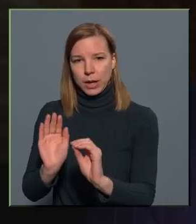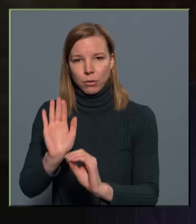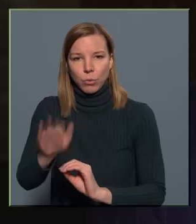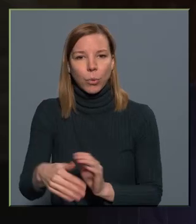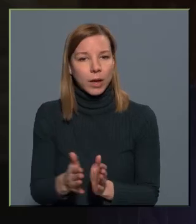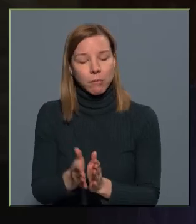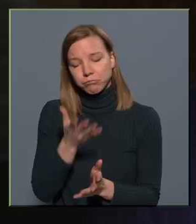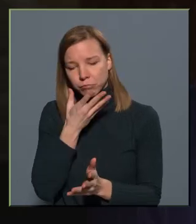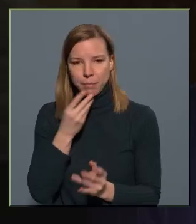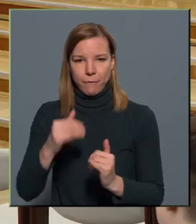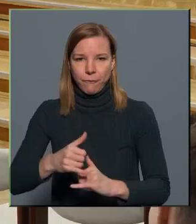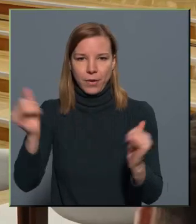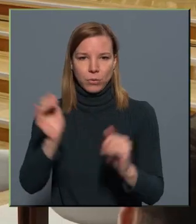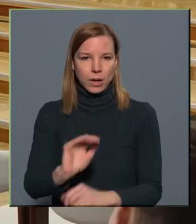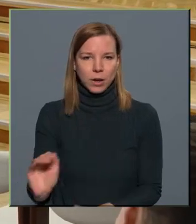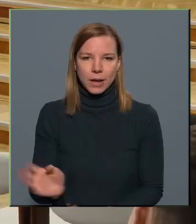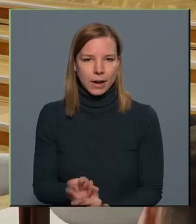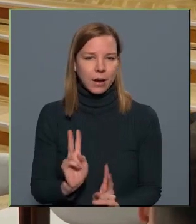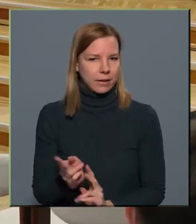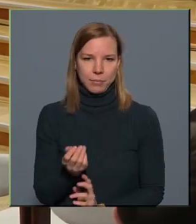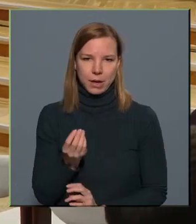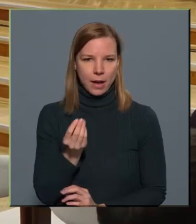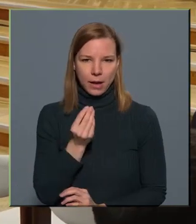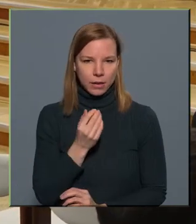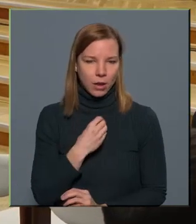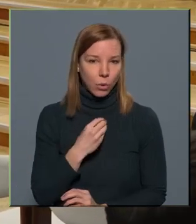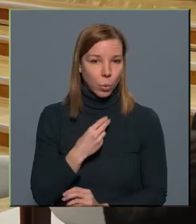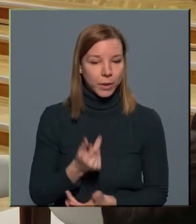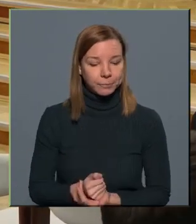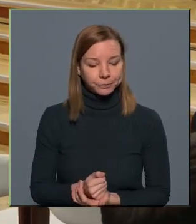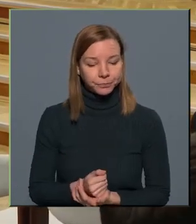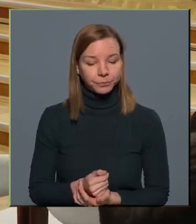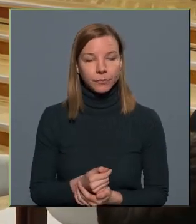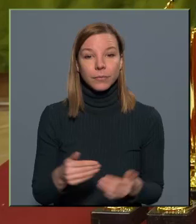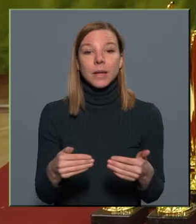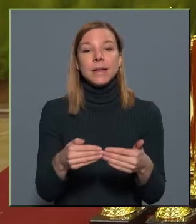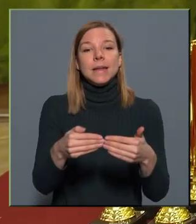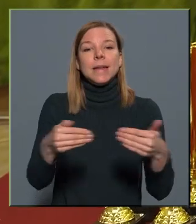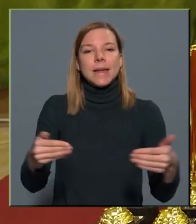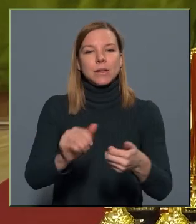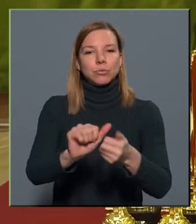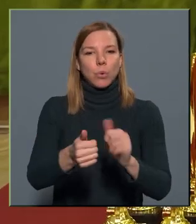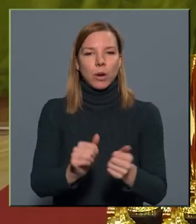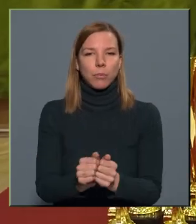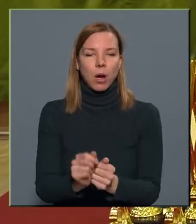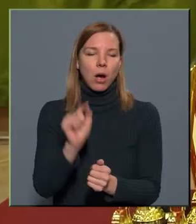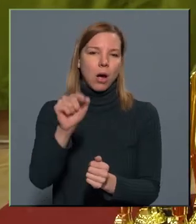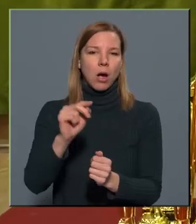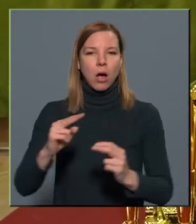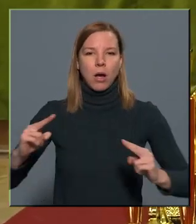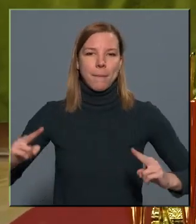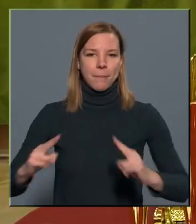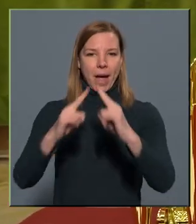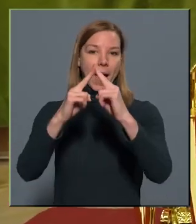tehát ilyen tekintetben nem kell aggódnunk. Az e-sportban nyilván Párizs az egy csupa